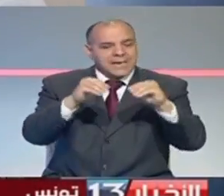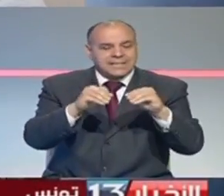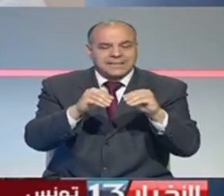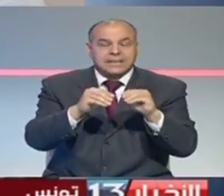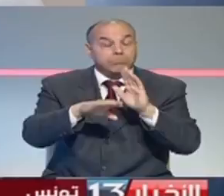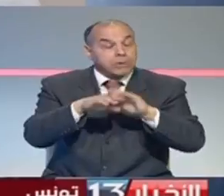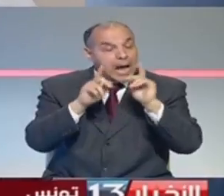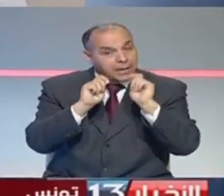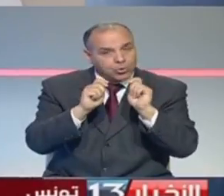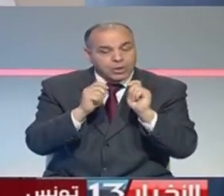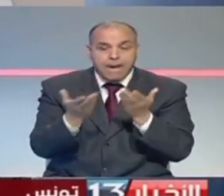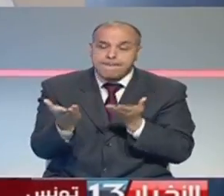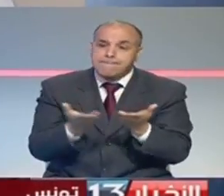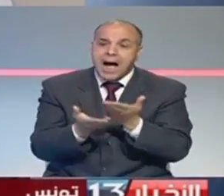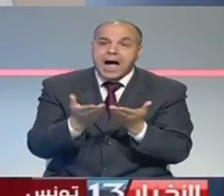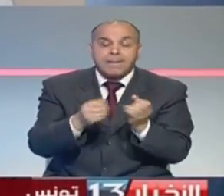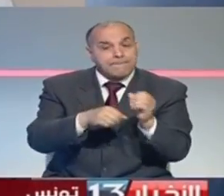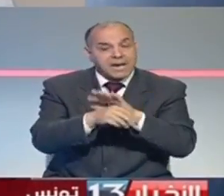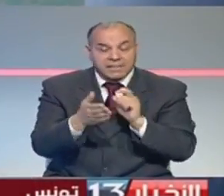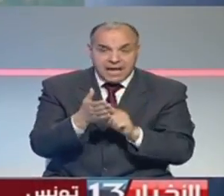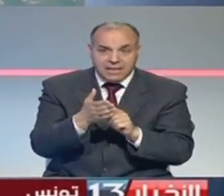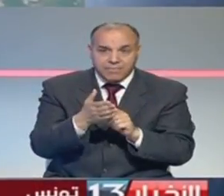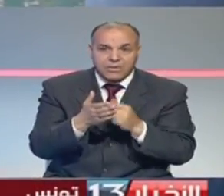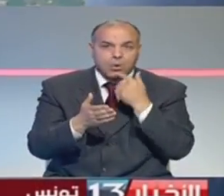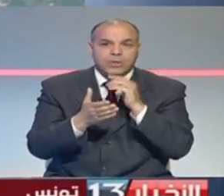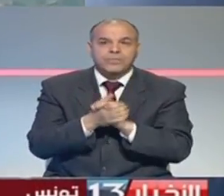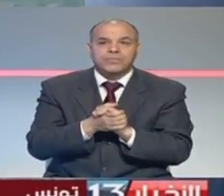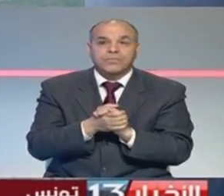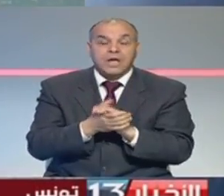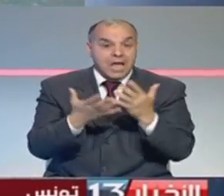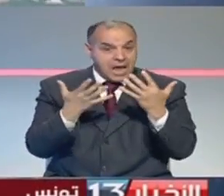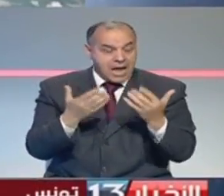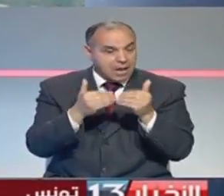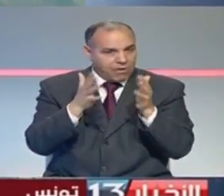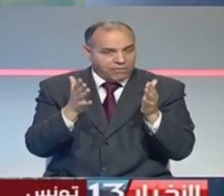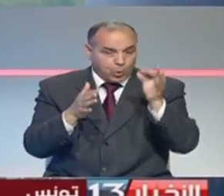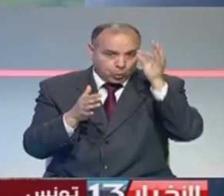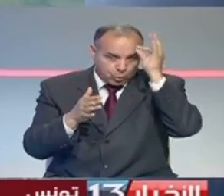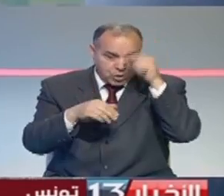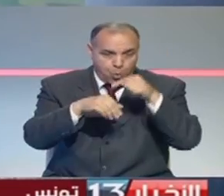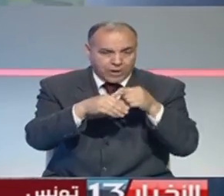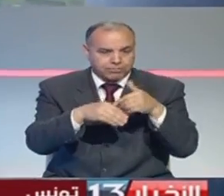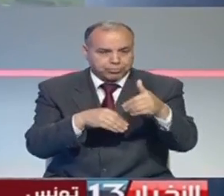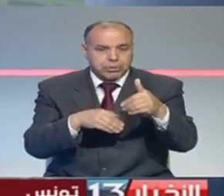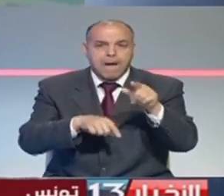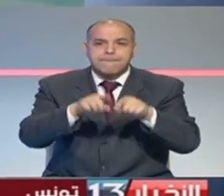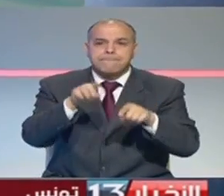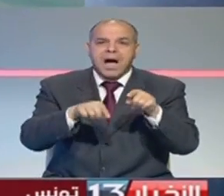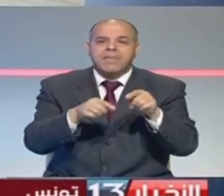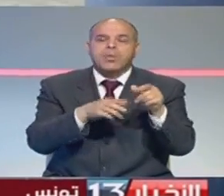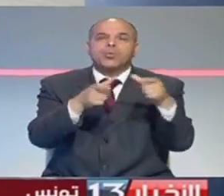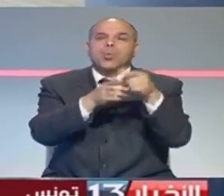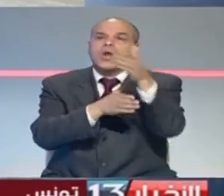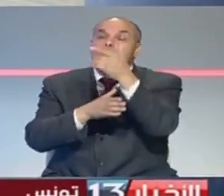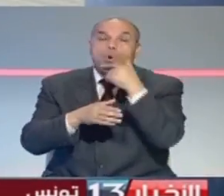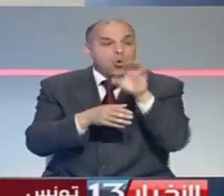والحذر في التعامل مع هذا الوباء المتحول نقاش يفتح في تونس في وقت قررت فيه بعض الدول الاوروبيه